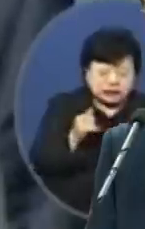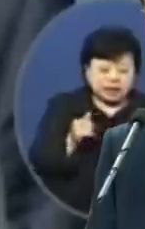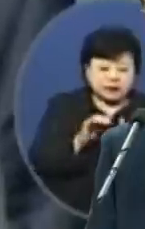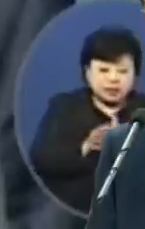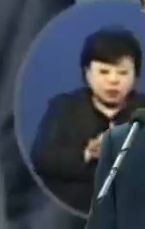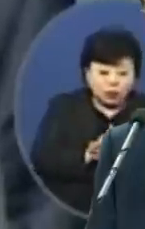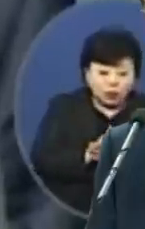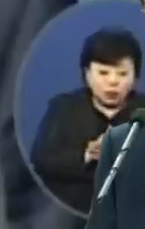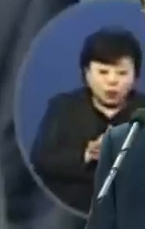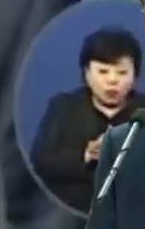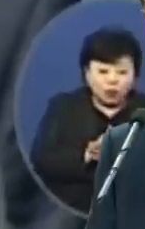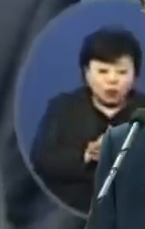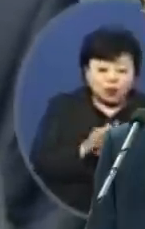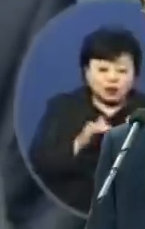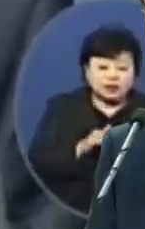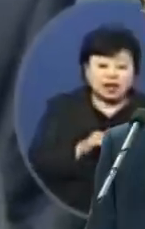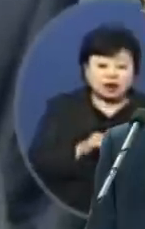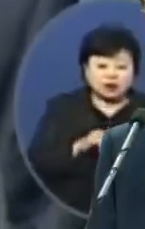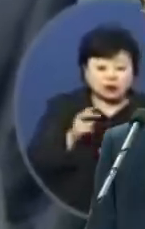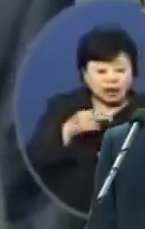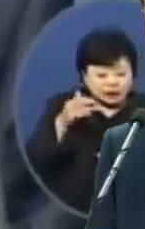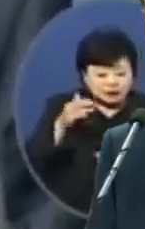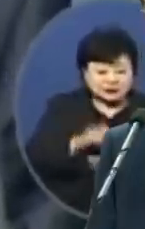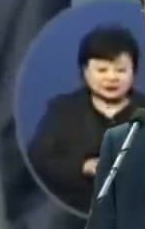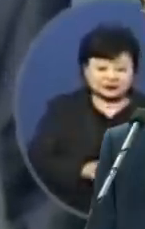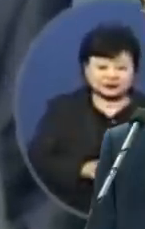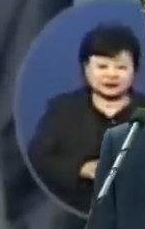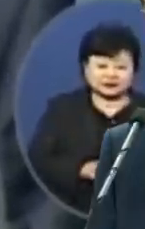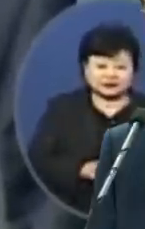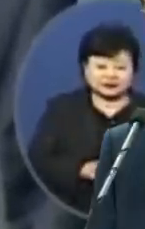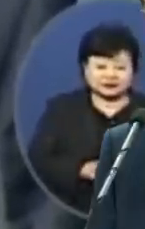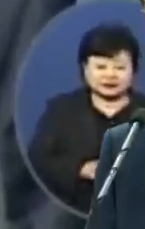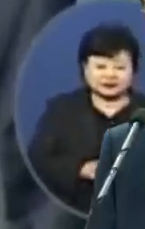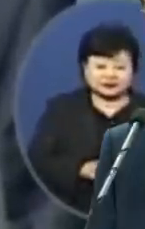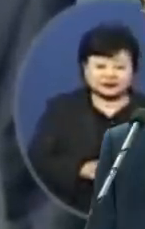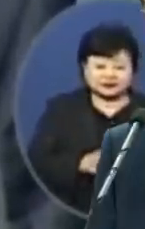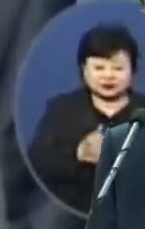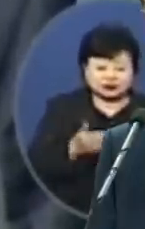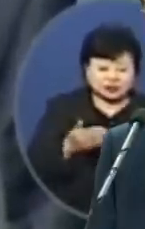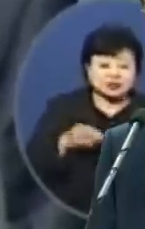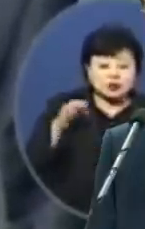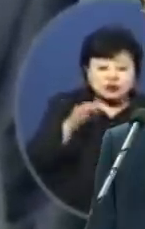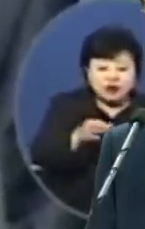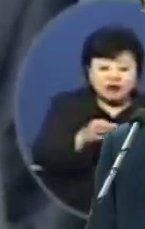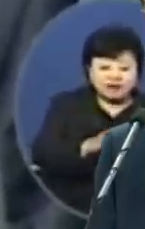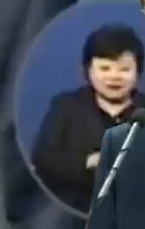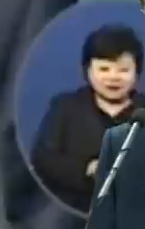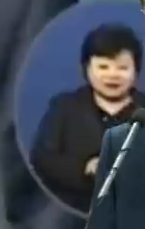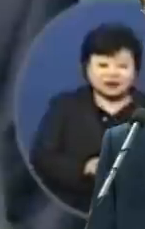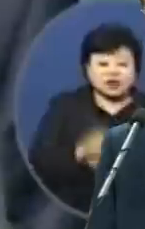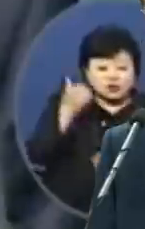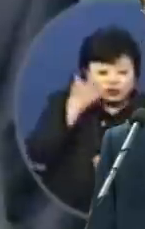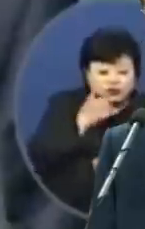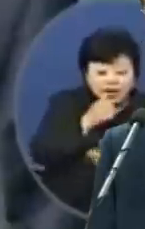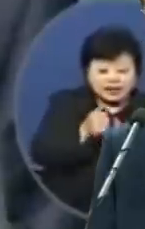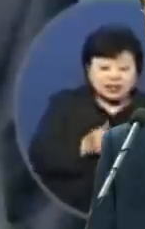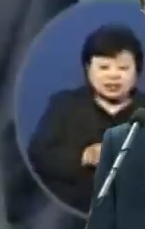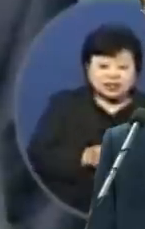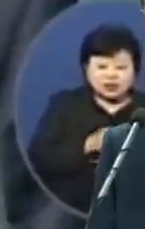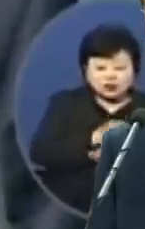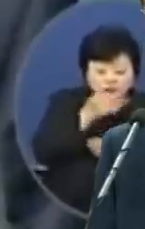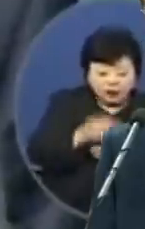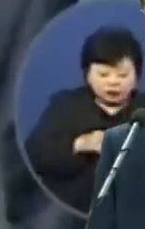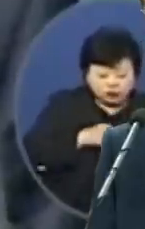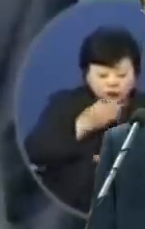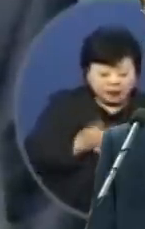다 기도를 마치고 성전을 떠나는데 주님께서 물으셨습니다. 어느 사람이 더 하나님께 용서를 받고